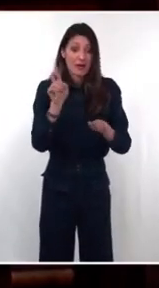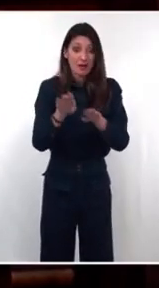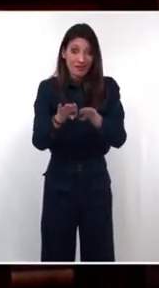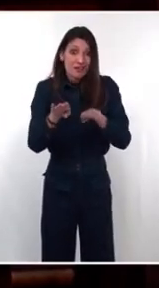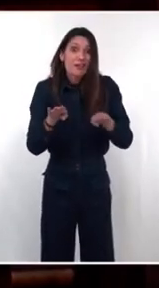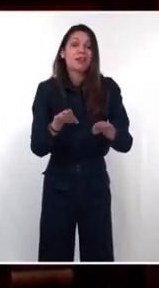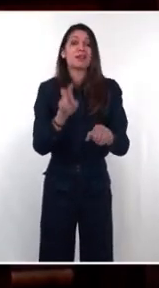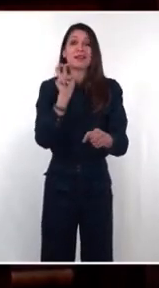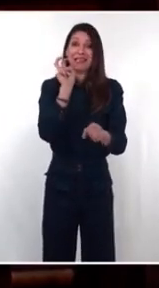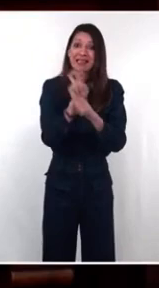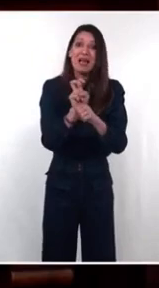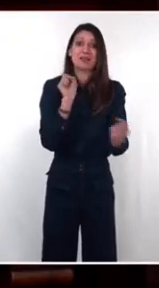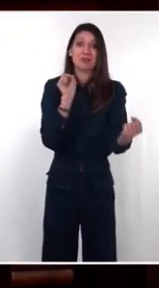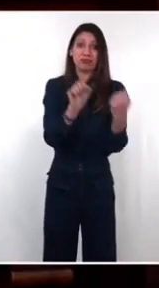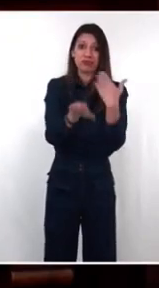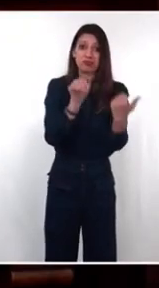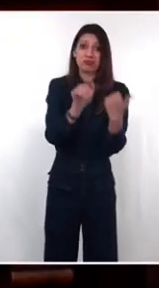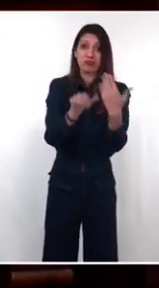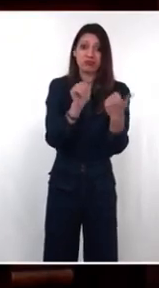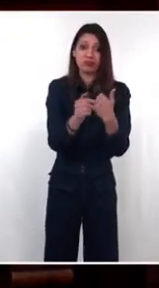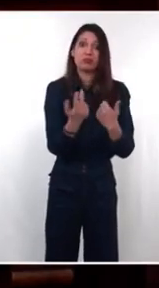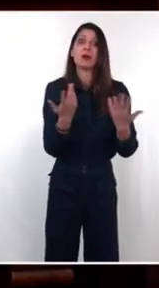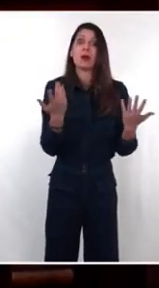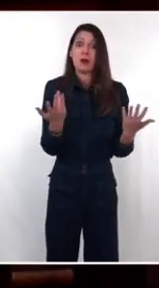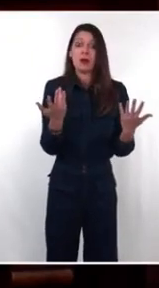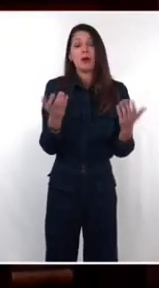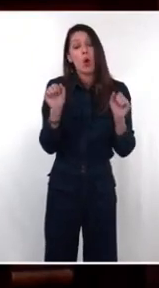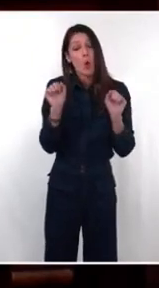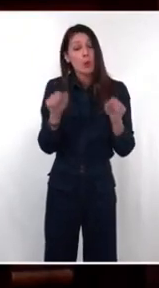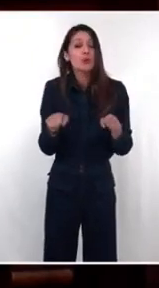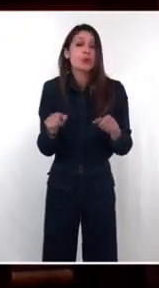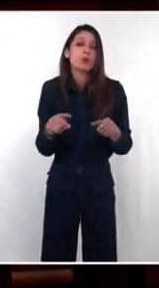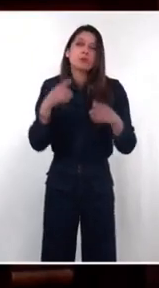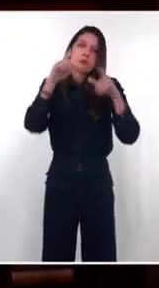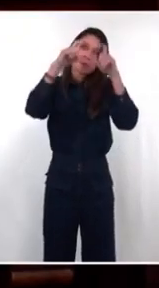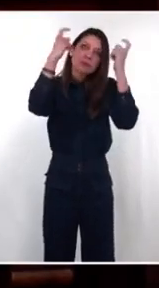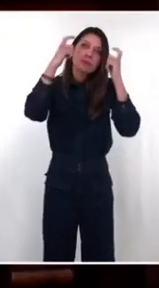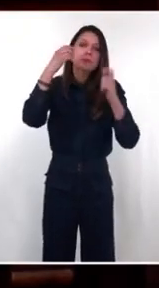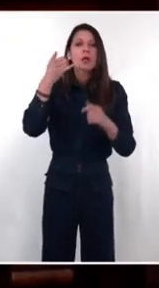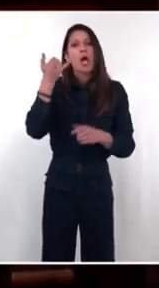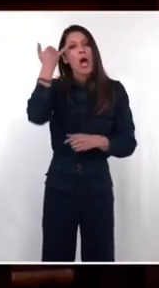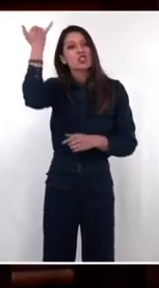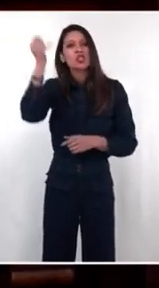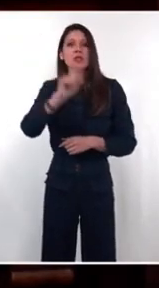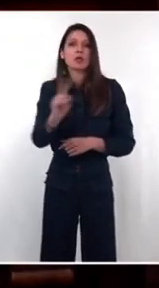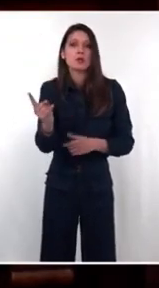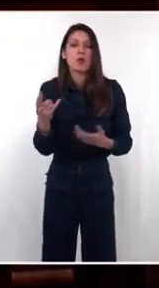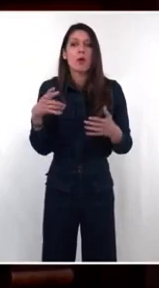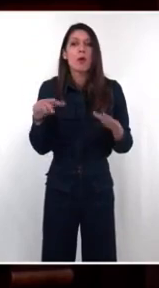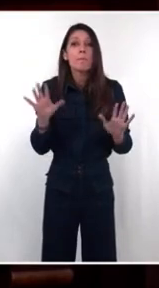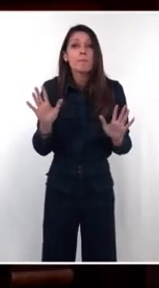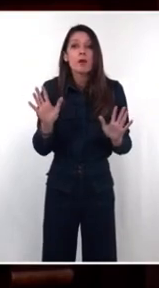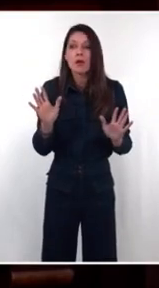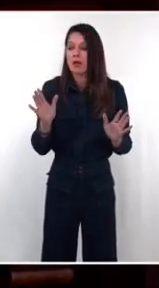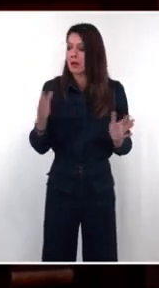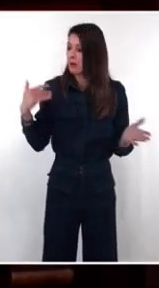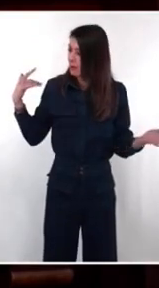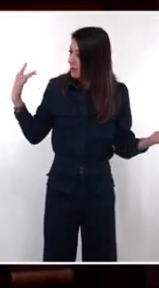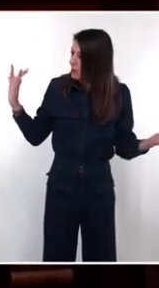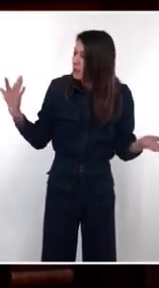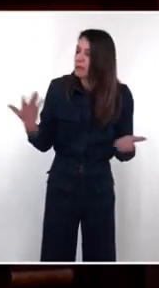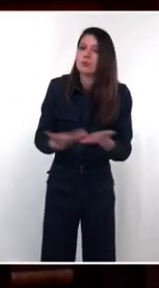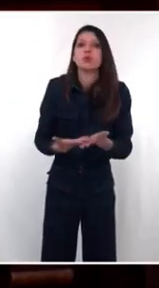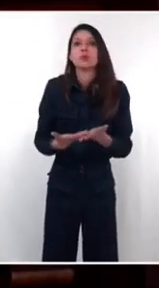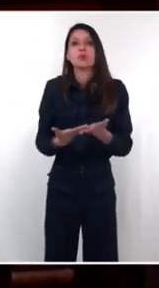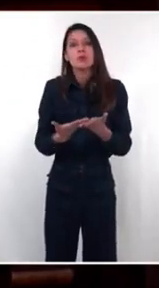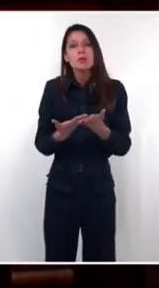pas ingénieur, pouvait aussi exister. À aucun moment, ni maintenant, ni le mois dernier, ni en conseil de quartier, ni